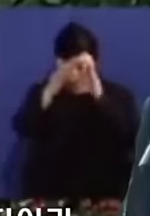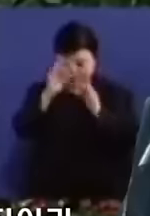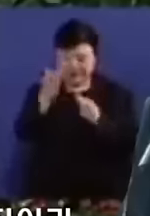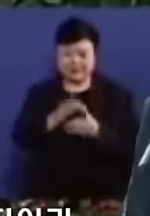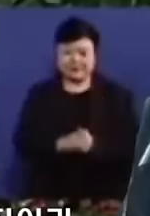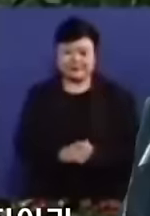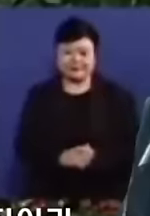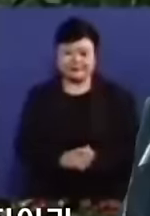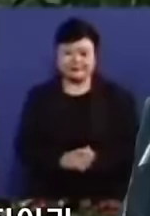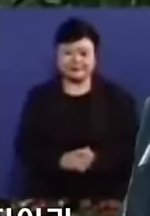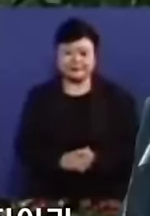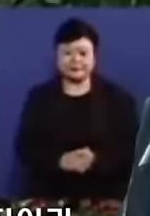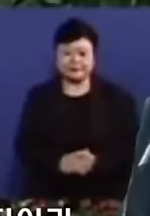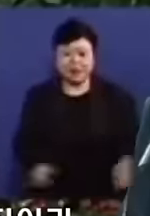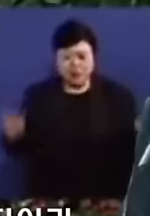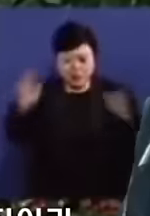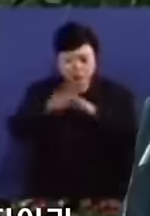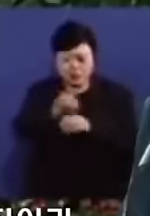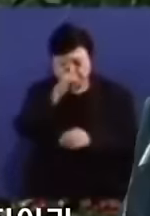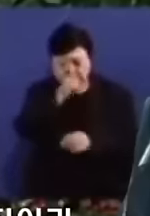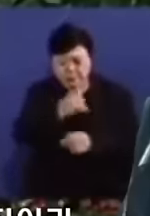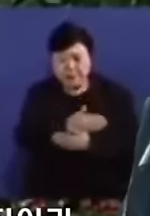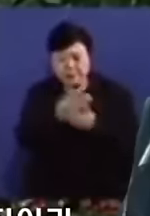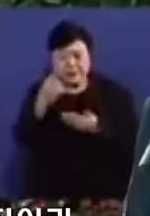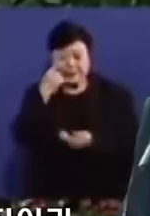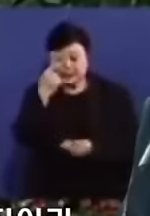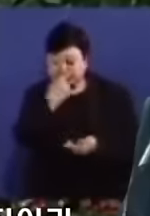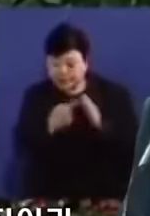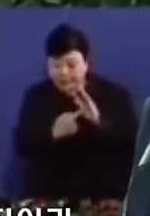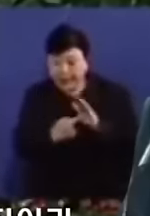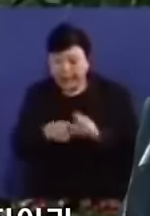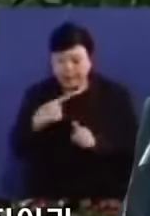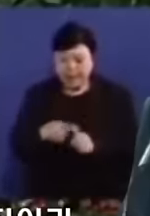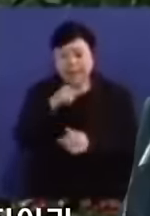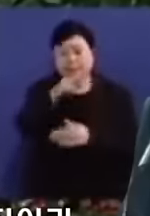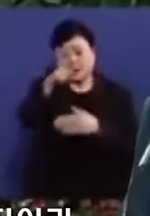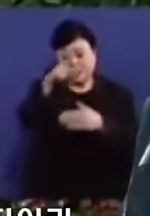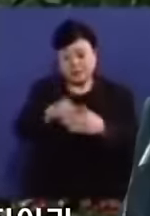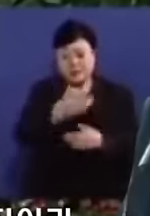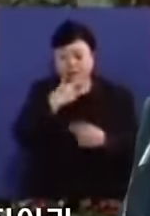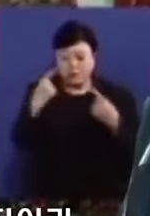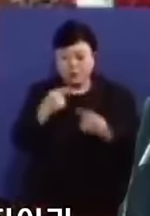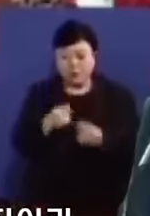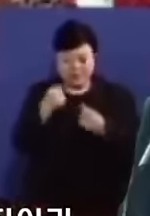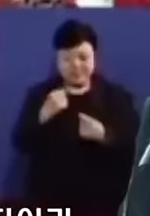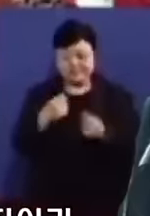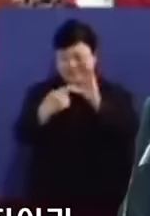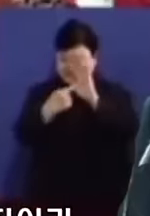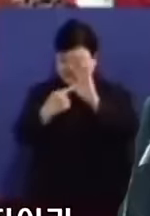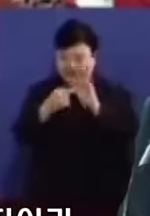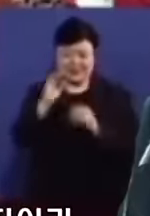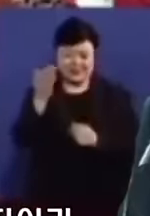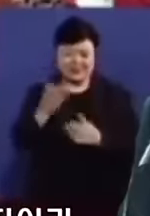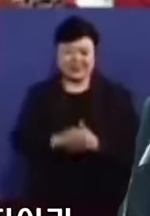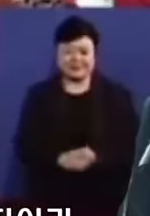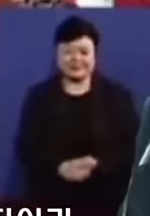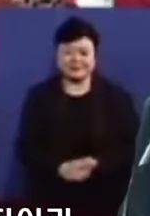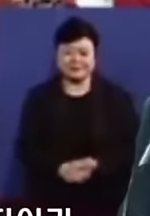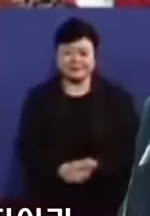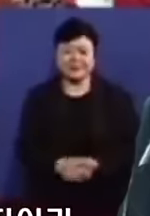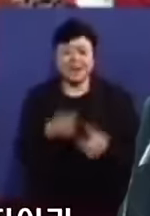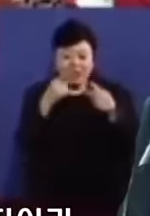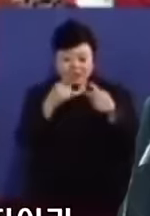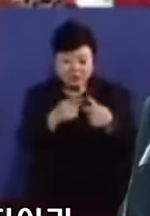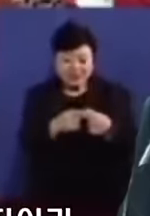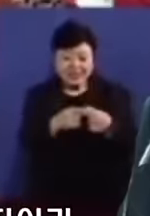것입니다. 어두움이 있어야 빛이 증명되듯이 박해 속에서 복음의 위력이 나타나게 되는 것입니다.